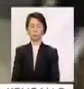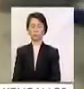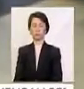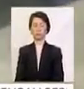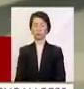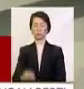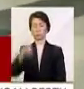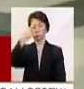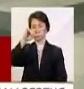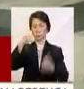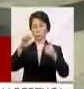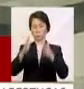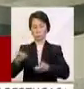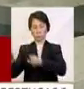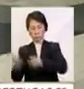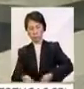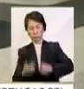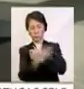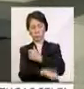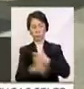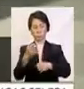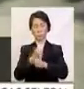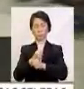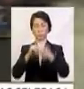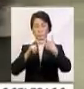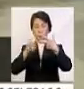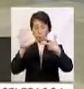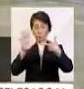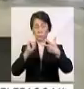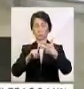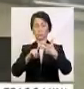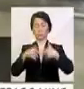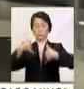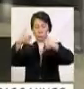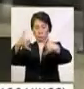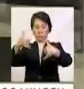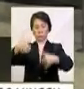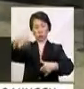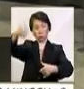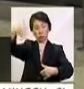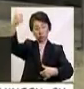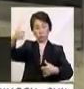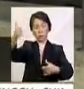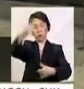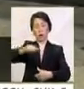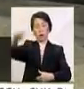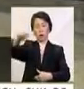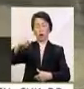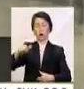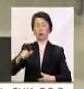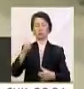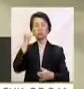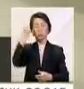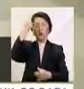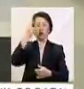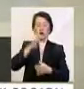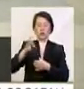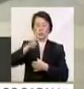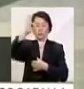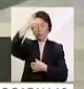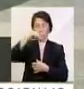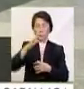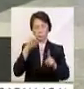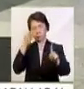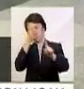Sementara itu, bagi pemain hoki negara, kejayaan meraih tempat ketiga di kejohanan trofi juara-juara Asia di Oman menjadi pencetus semangat untuk